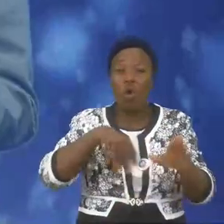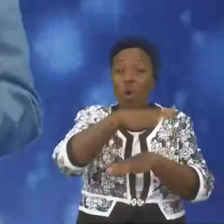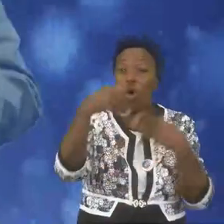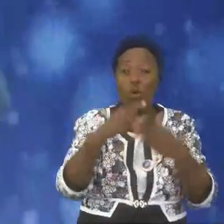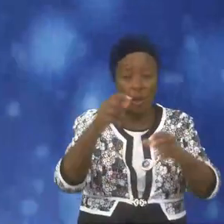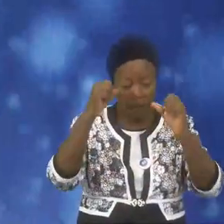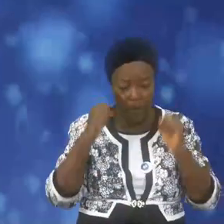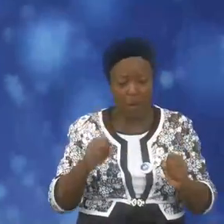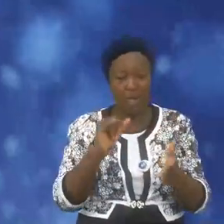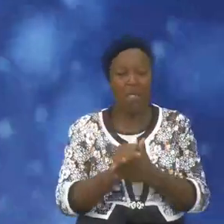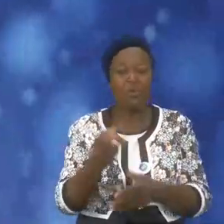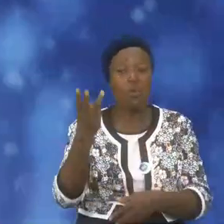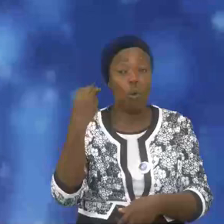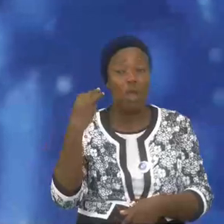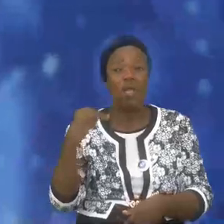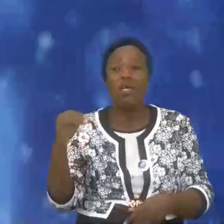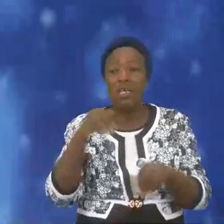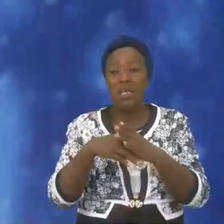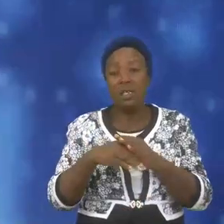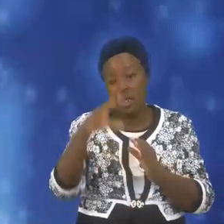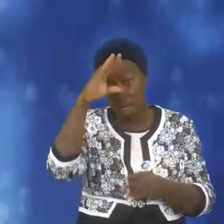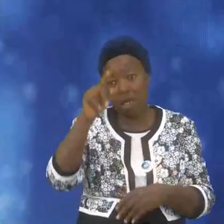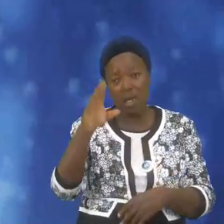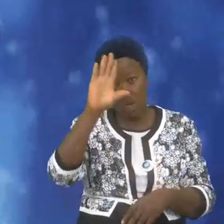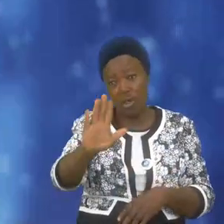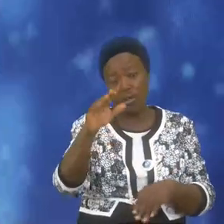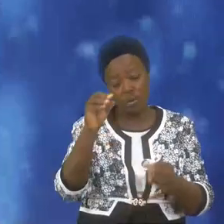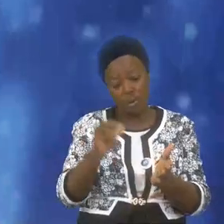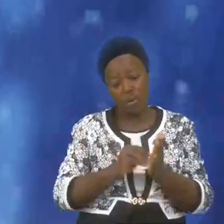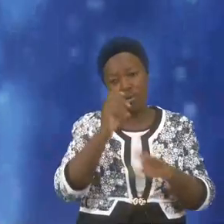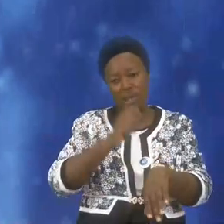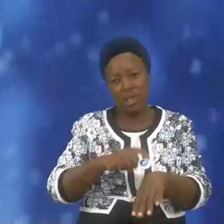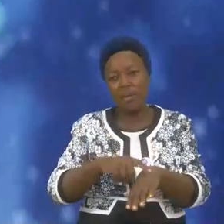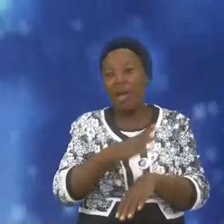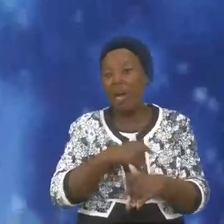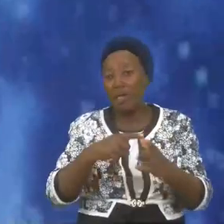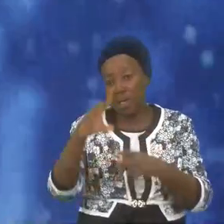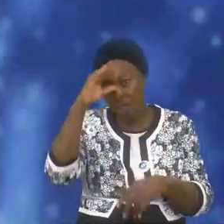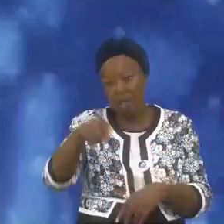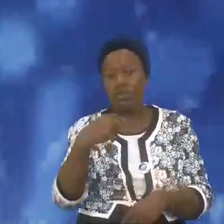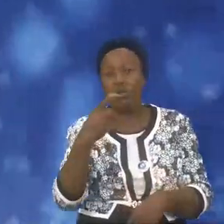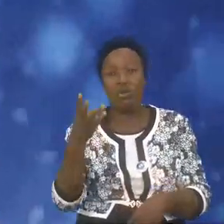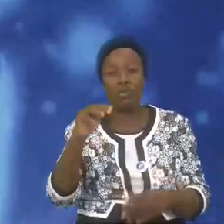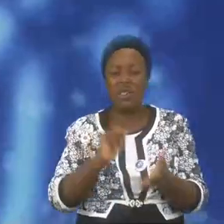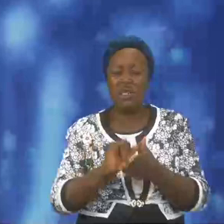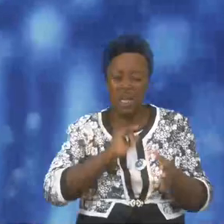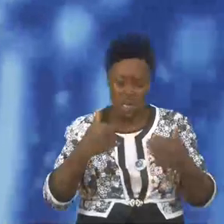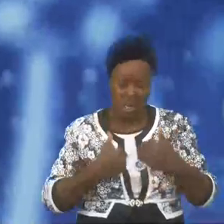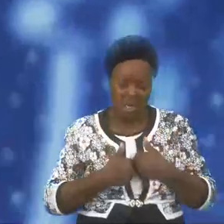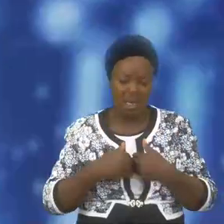toutes les puissances en son temps. Et il leur a dit, j'ai un